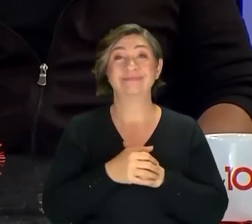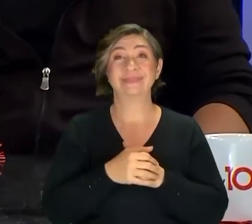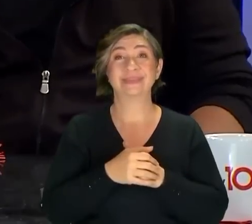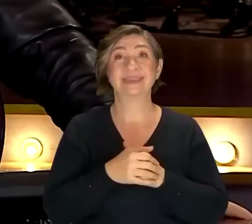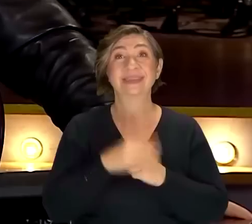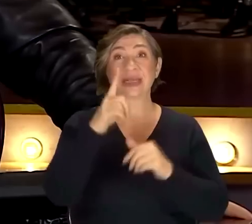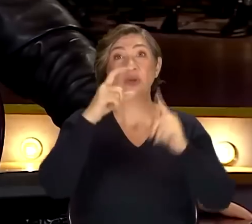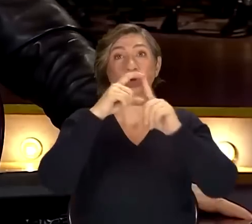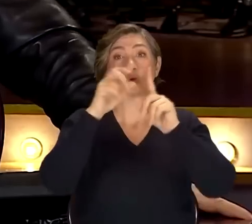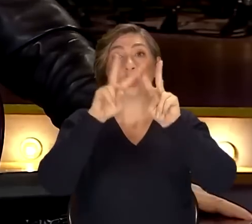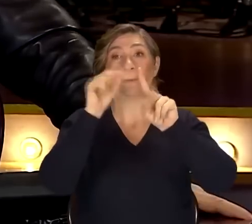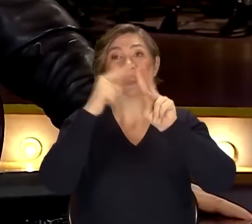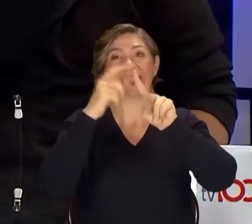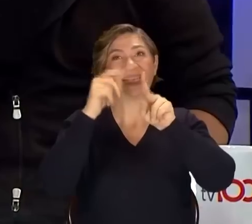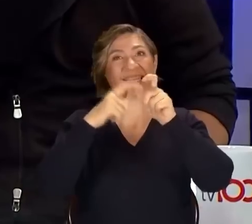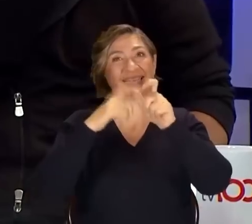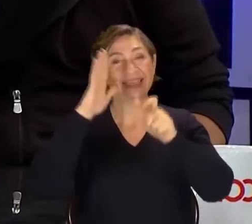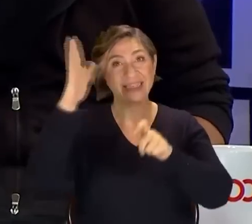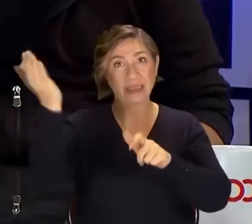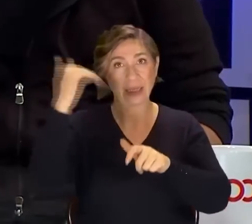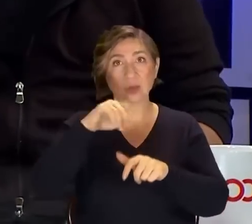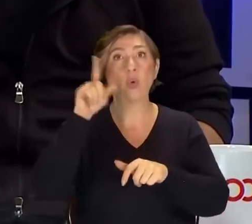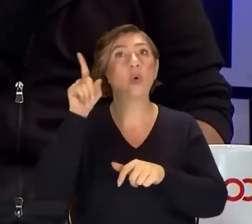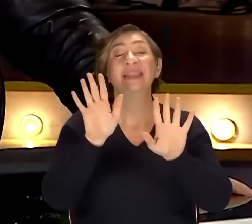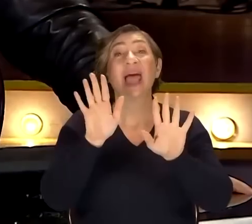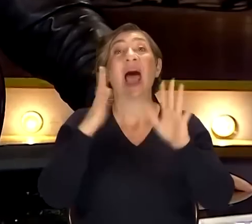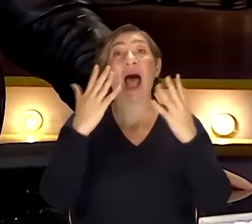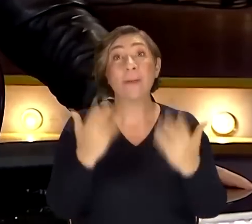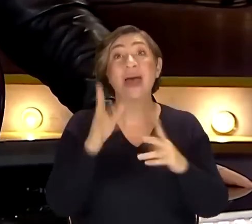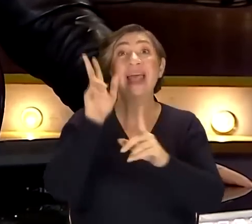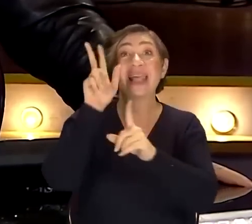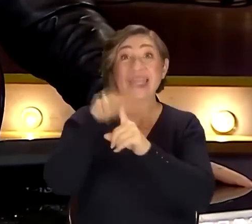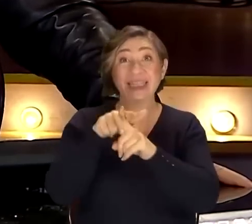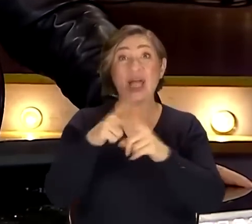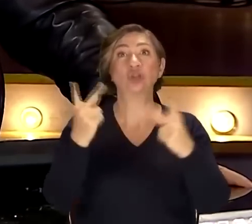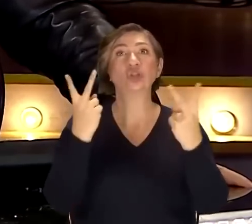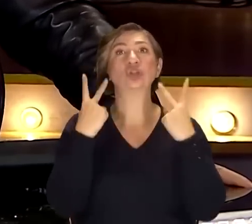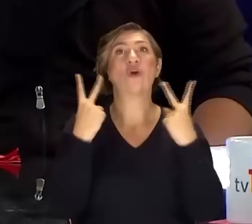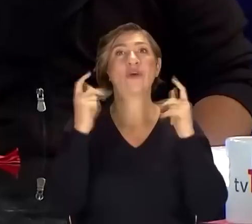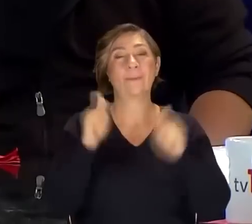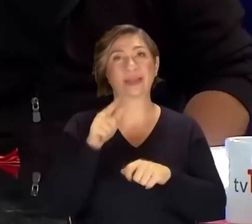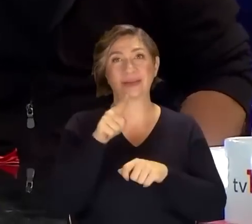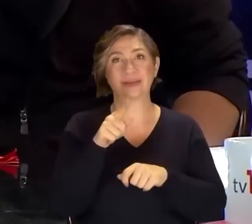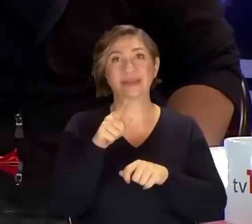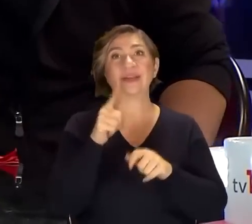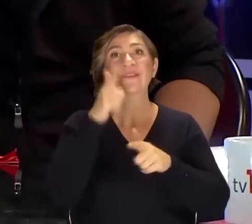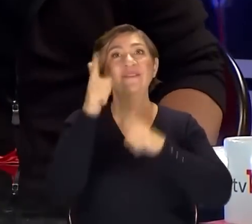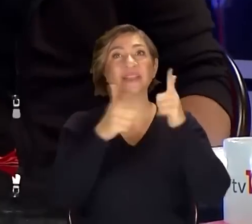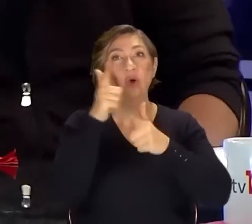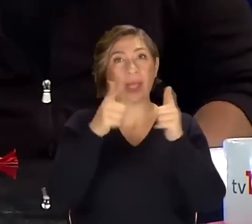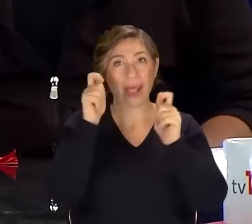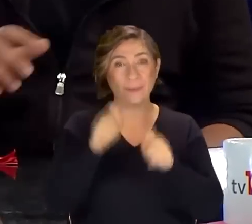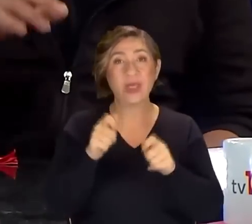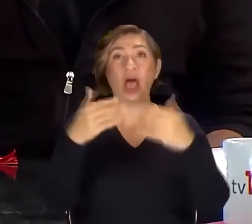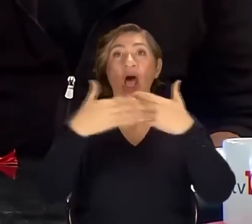istemiyorum. Sen Domini'ye gittin geldin. Evet, evet. Survivor'a katılmadın. Katılanlarla şovlar yaptın. Aynen öyle. Videolar yani, çektin.